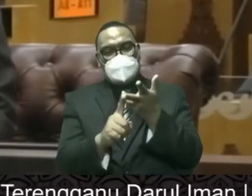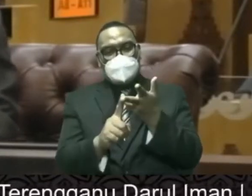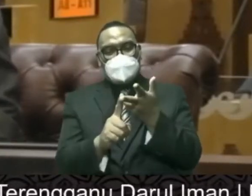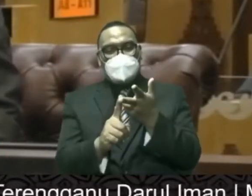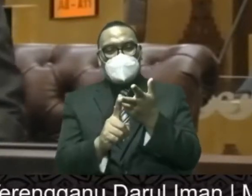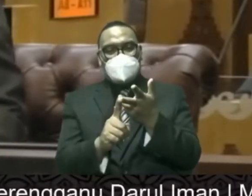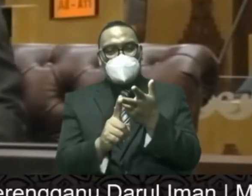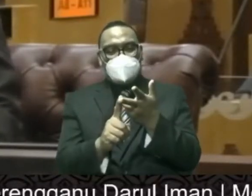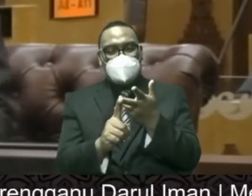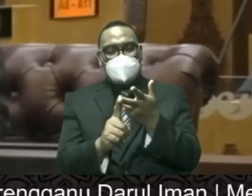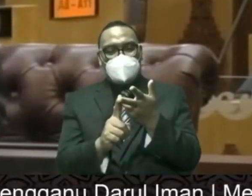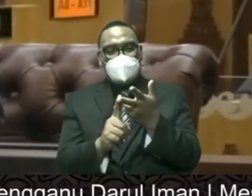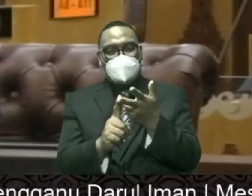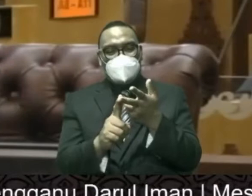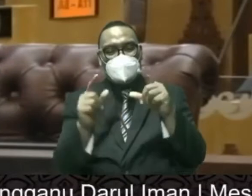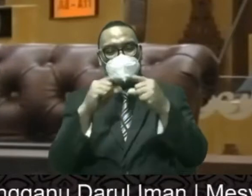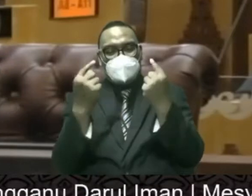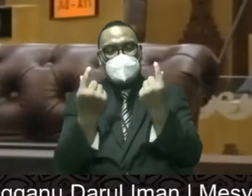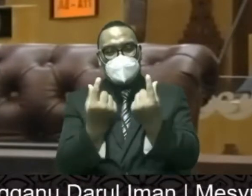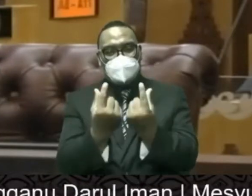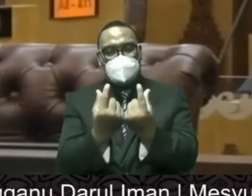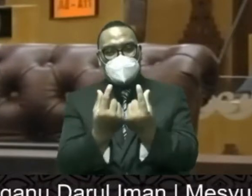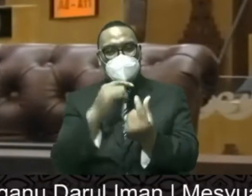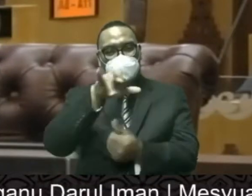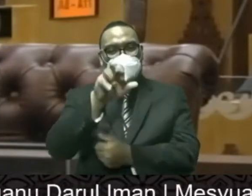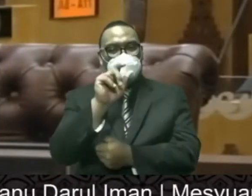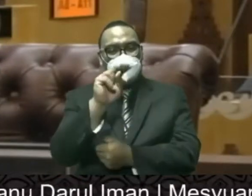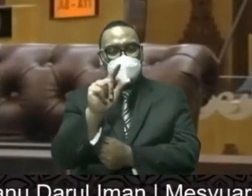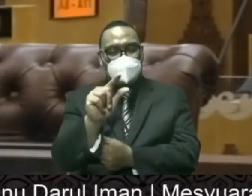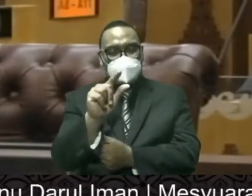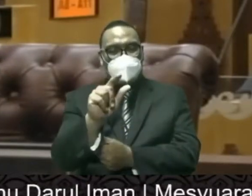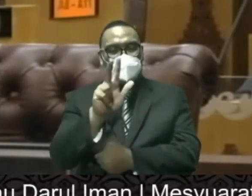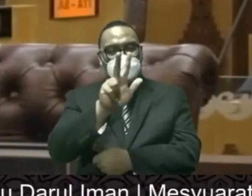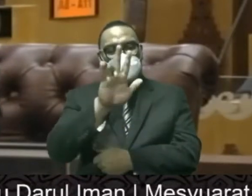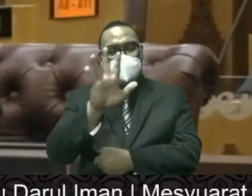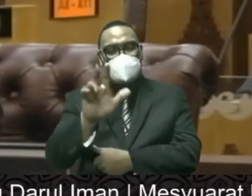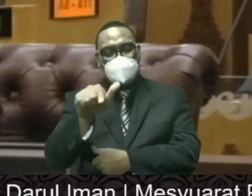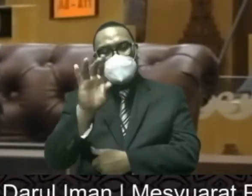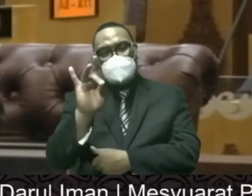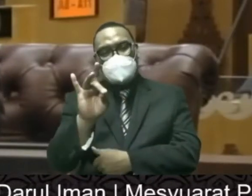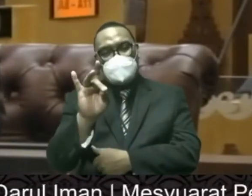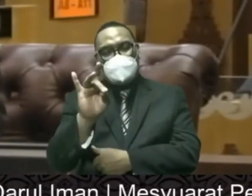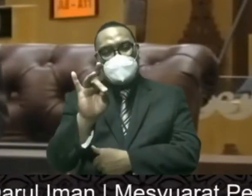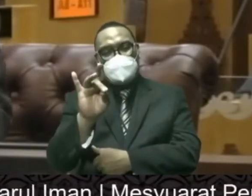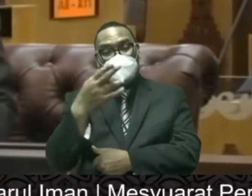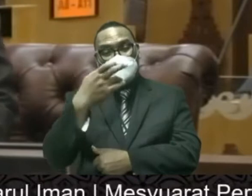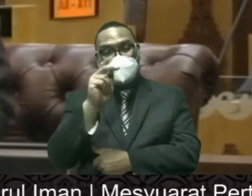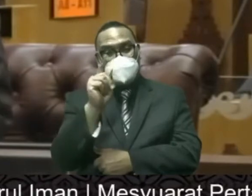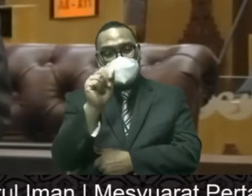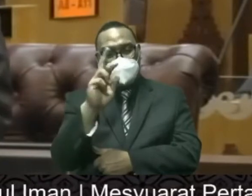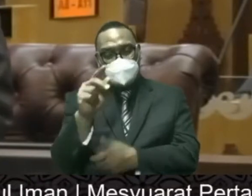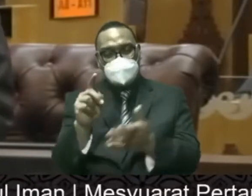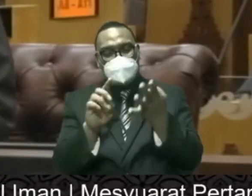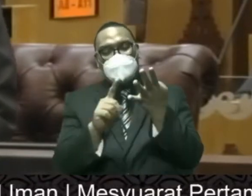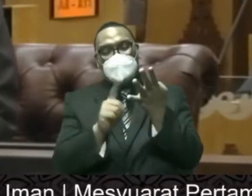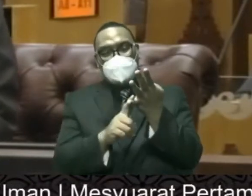jhelum seberang dengan keluasan 25 perpuluhan 83 hektar yang keempat